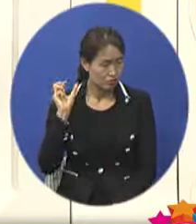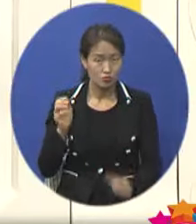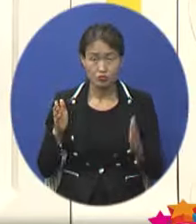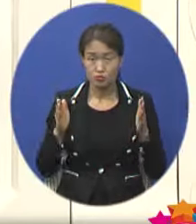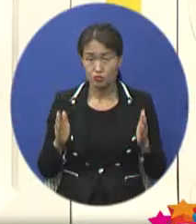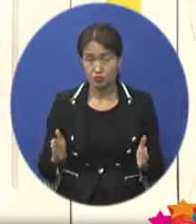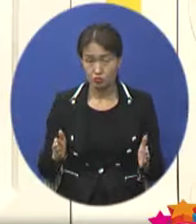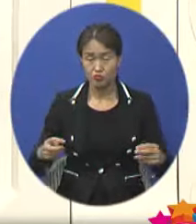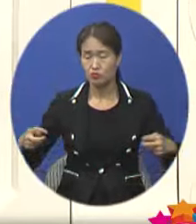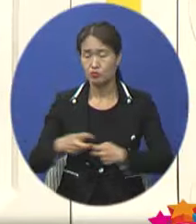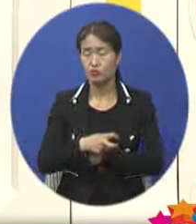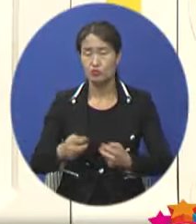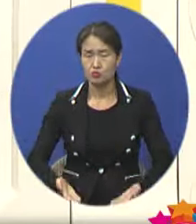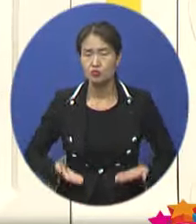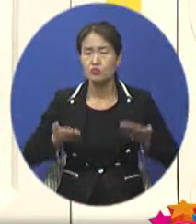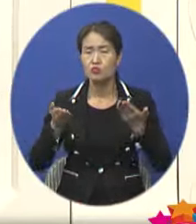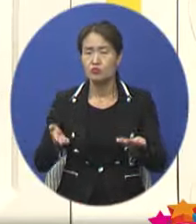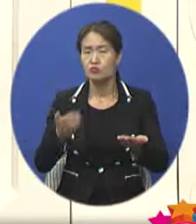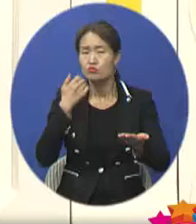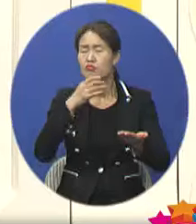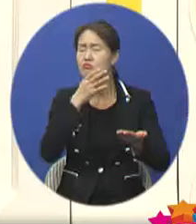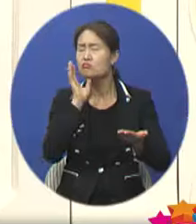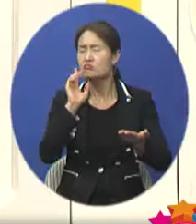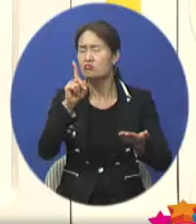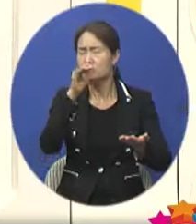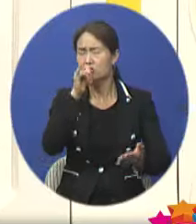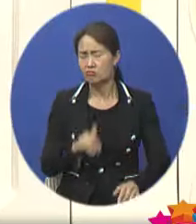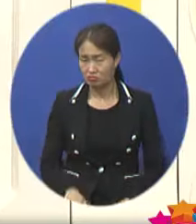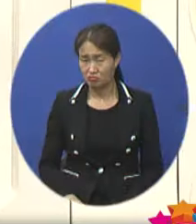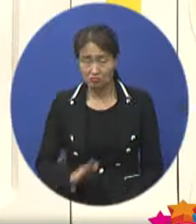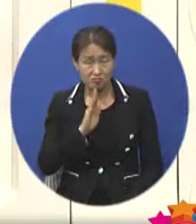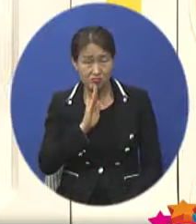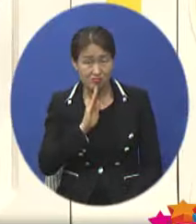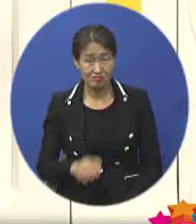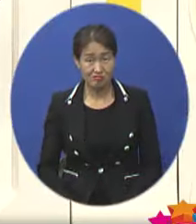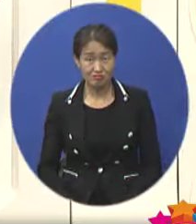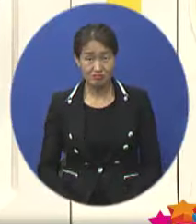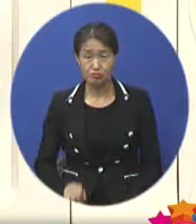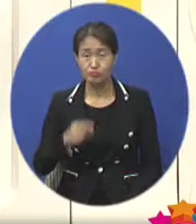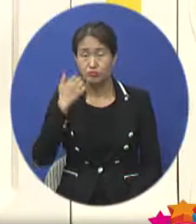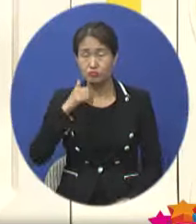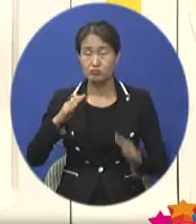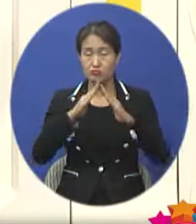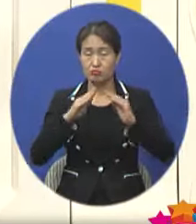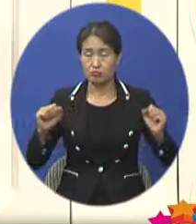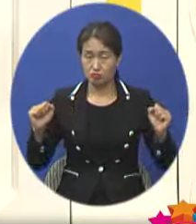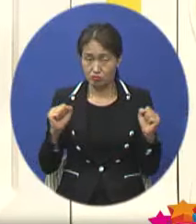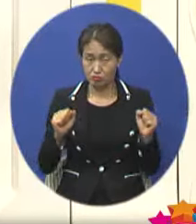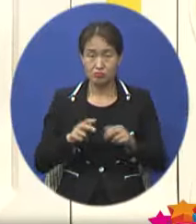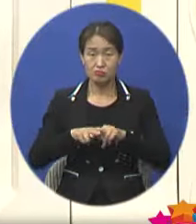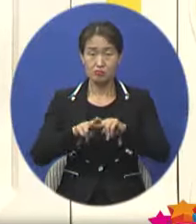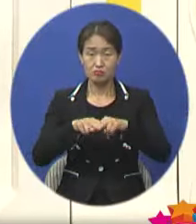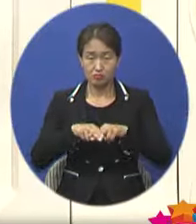이 교통봉사 활동을 해주신 어르신이께서요. 와, 그렇습니다. 야, 이 어르신은 어디냐면 전북